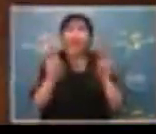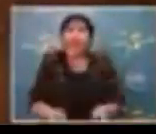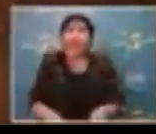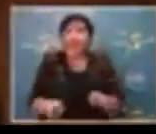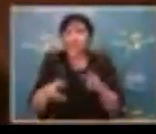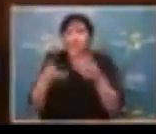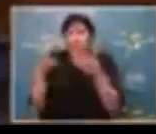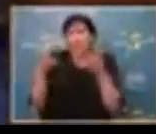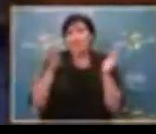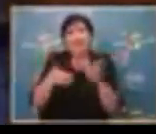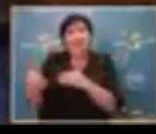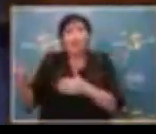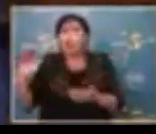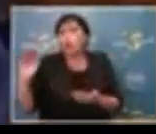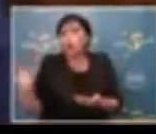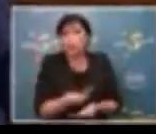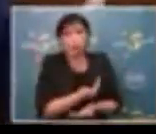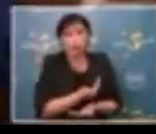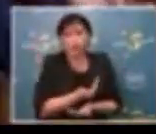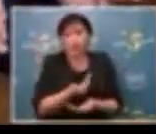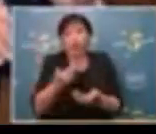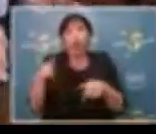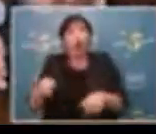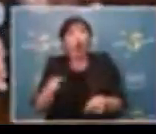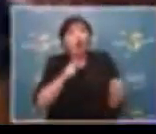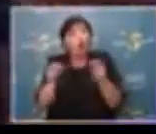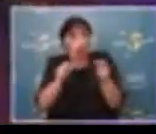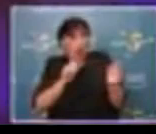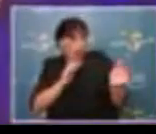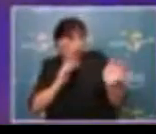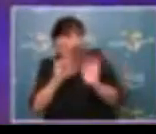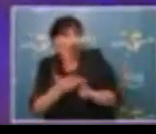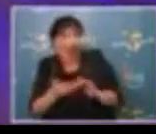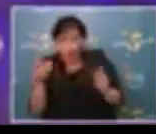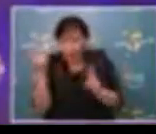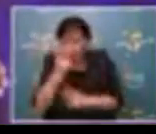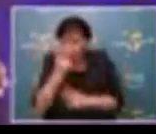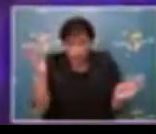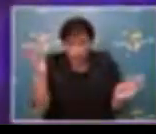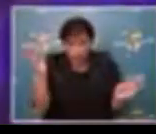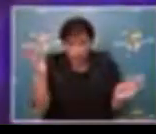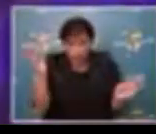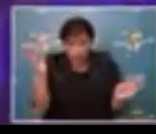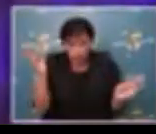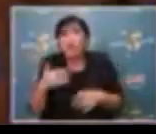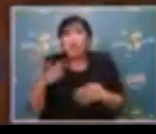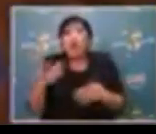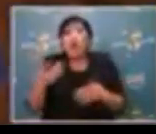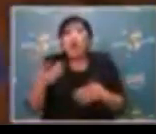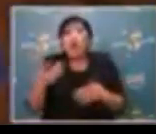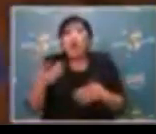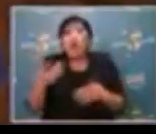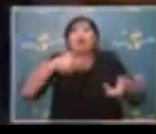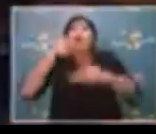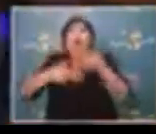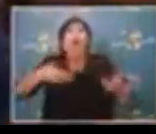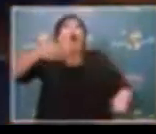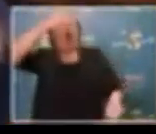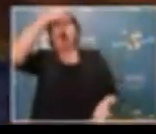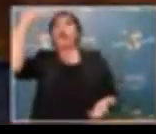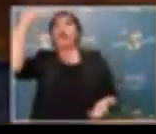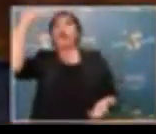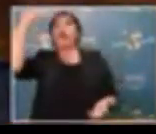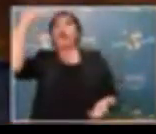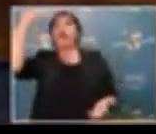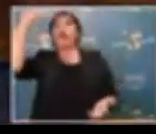tutti i settori. Oggi il commercio sta cambiando in un modo velocissimo e noi siamo qui a dire onestà, onestà,